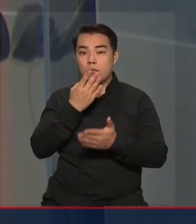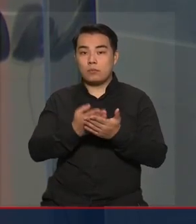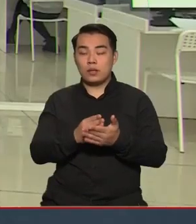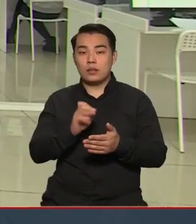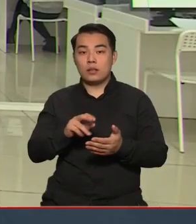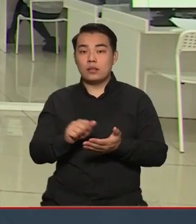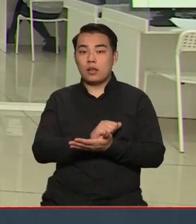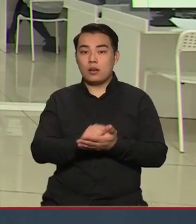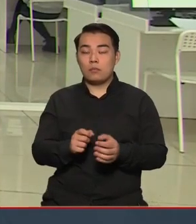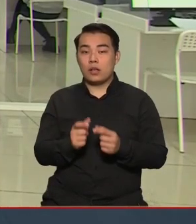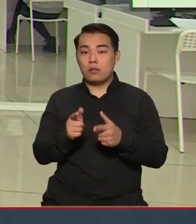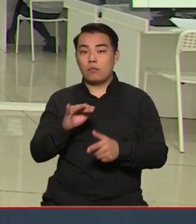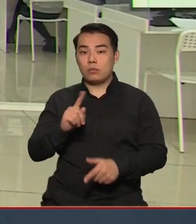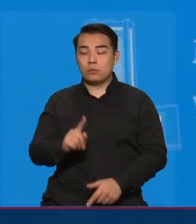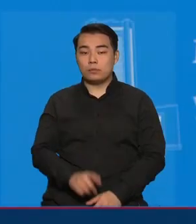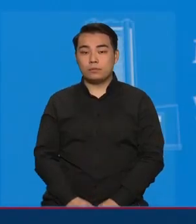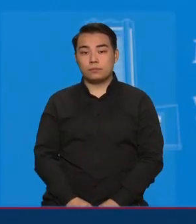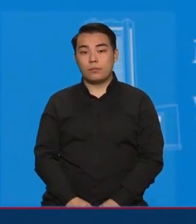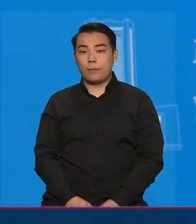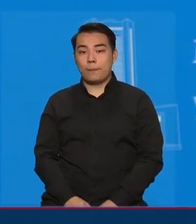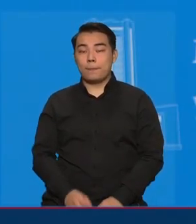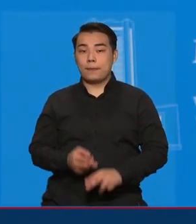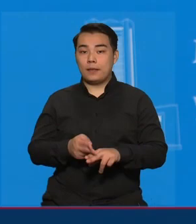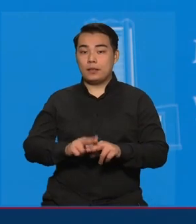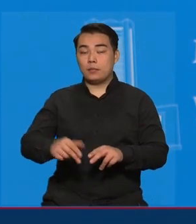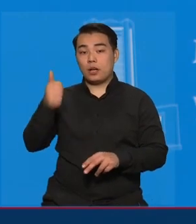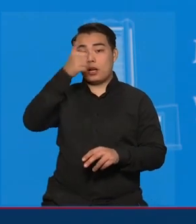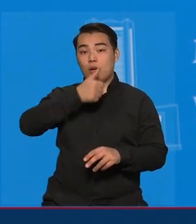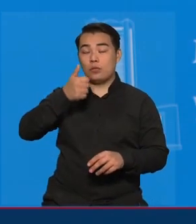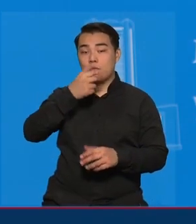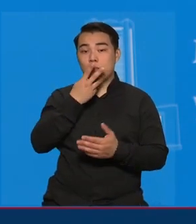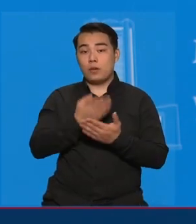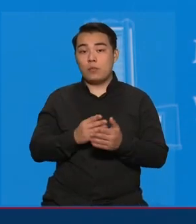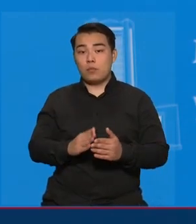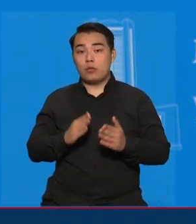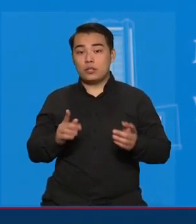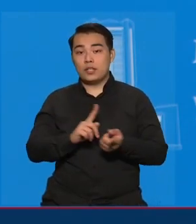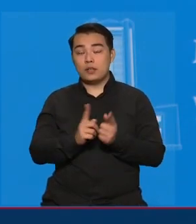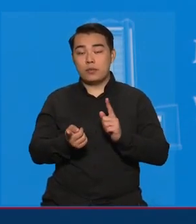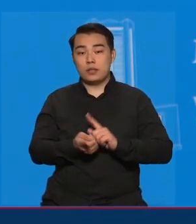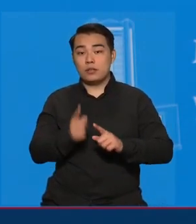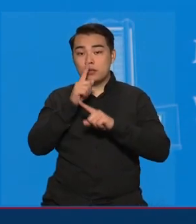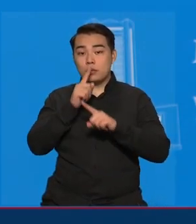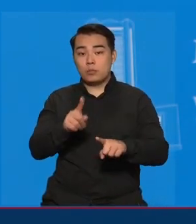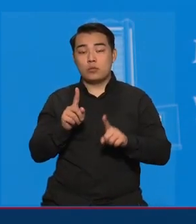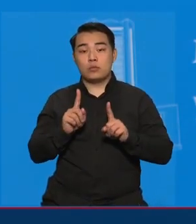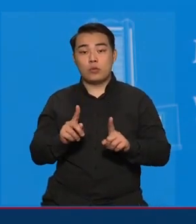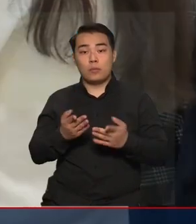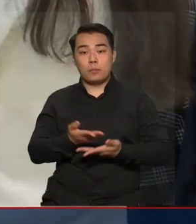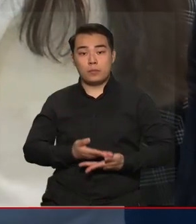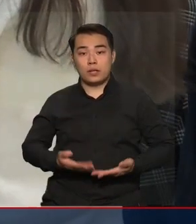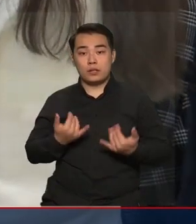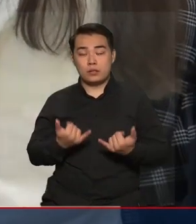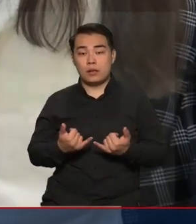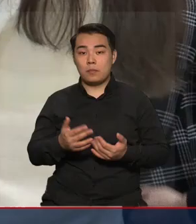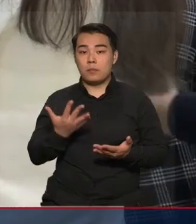подачи документов в ВУЗ. В этом году мы принципиально больших изменений не будем делать, но мы,